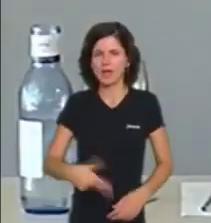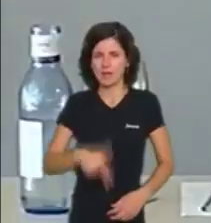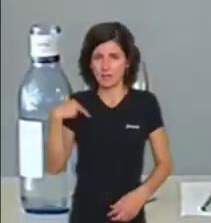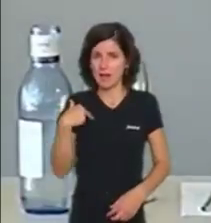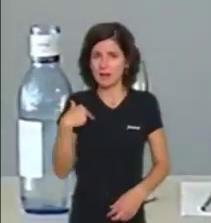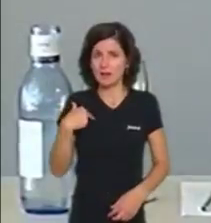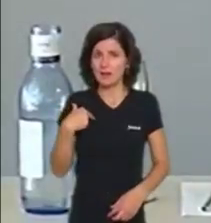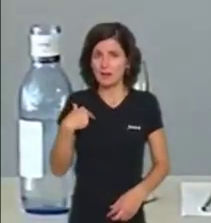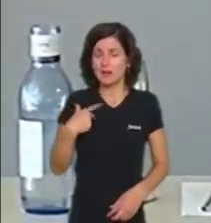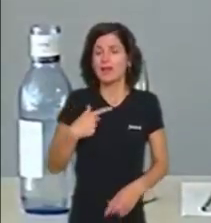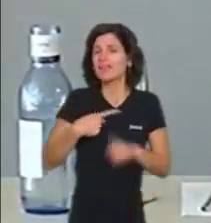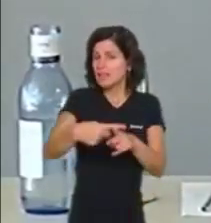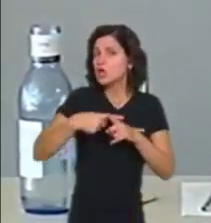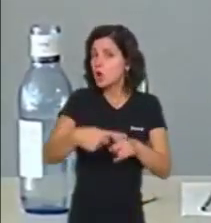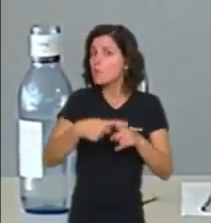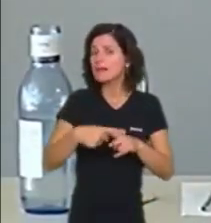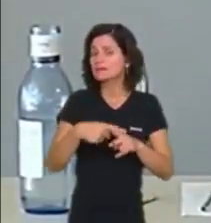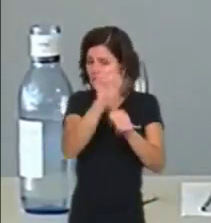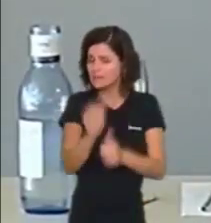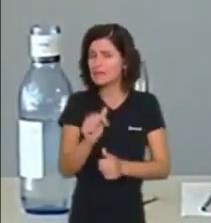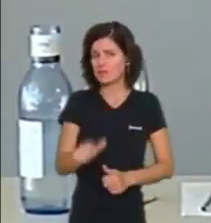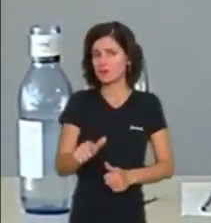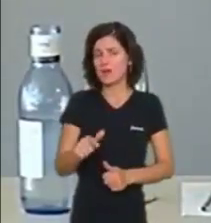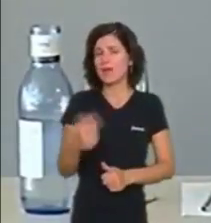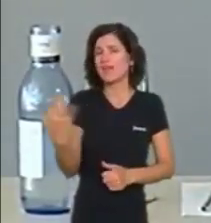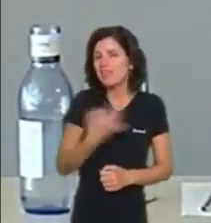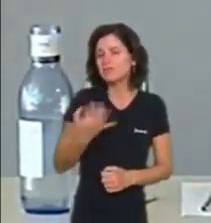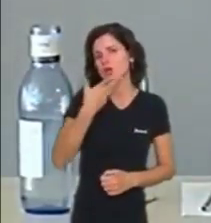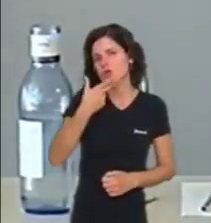això és que o no ha entès res de la nostra història